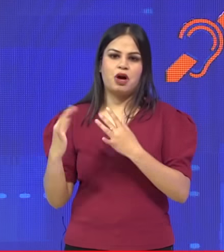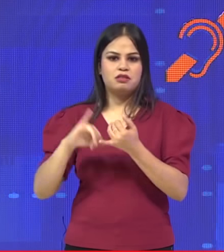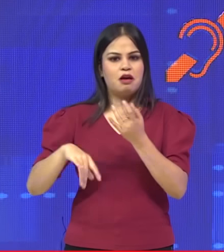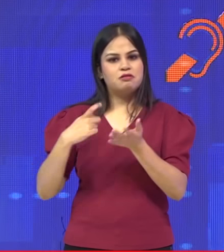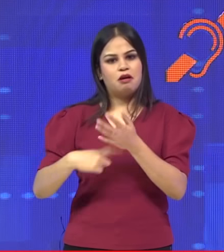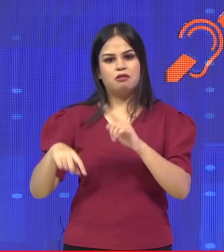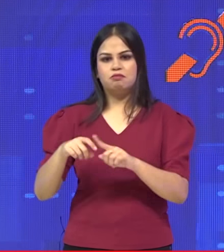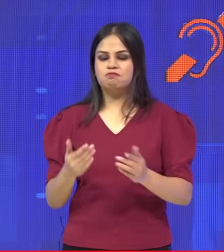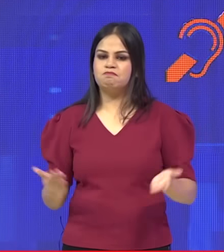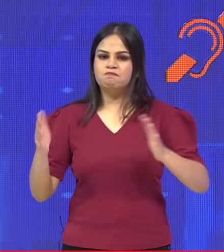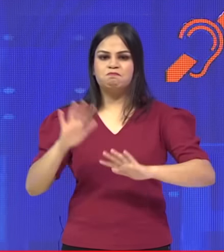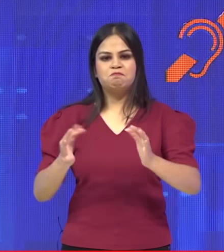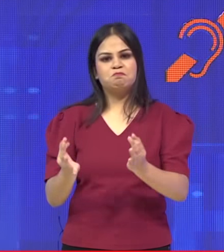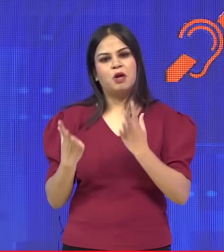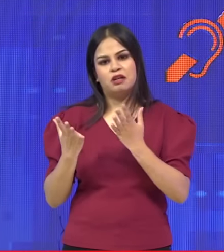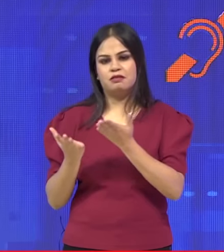और